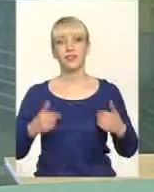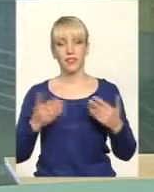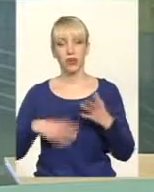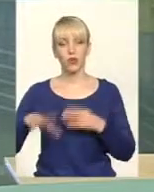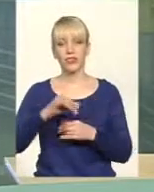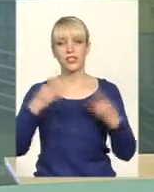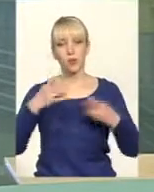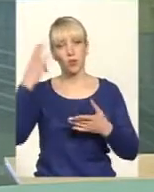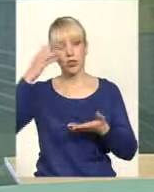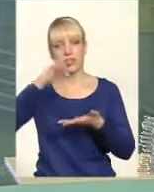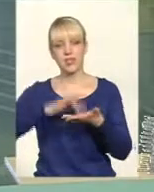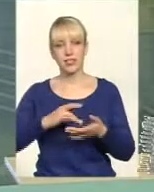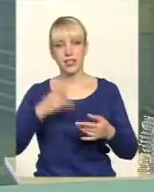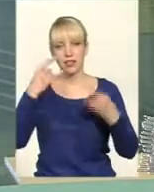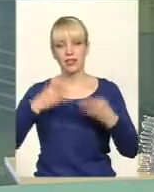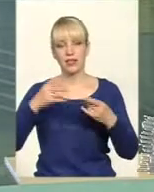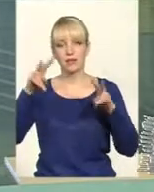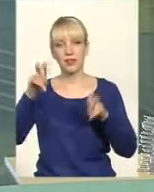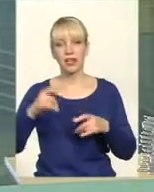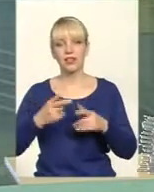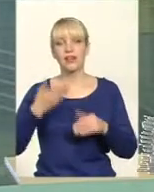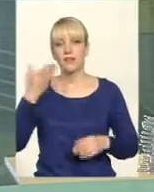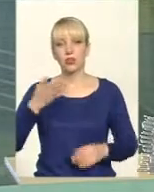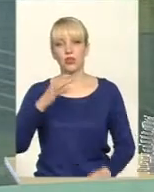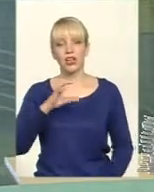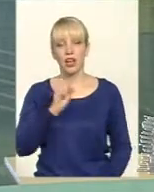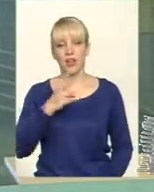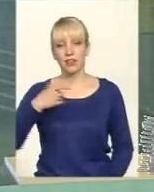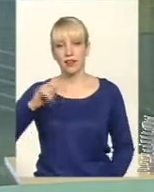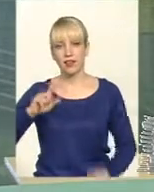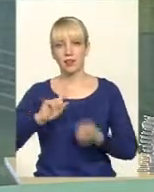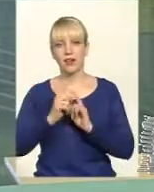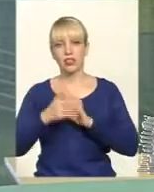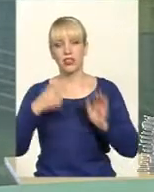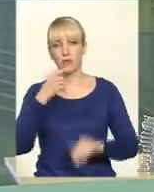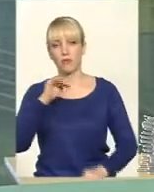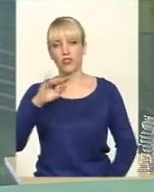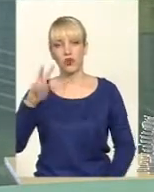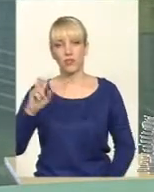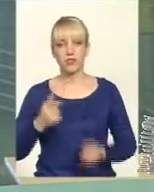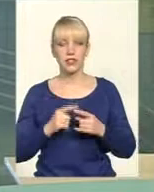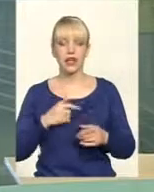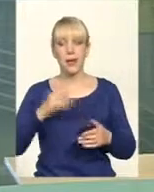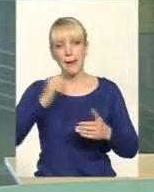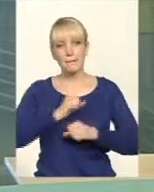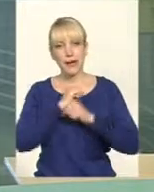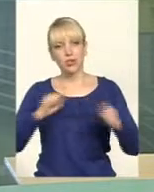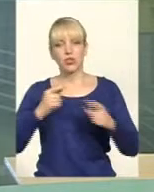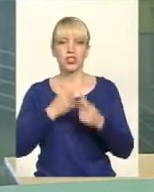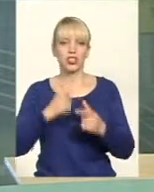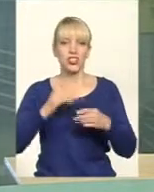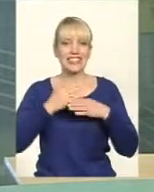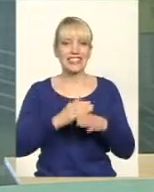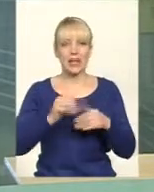Вітаю усіх на телеканалі «Поділля Центр». В ефірі «Тема». Мене звати Юлія Ангелсур, до перекладу Оксани Фіновської. Патріотизм чи сепаратизм? Що переможе